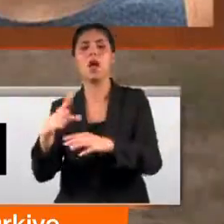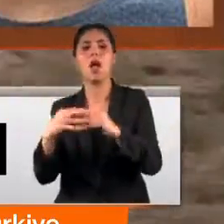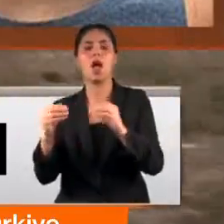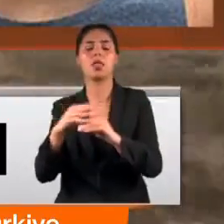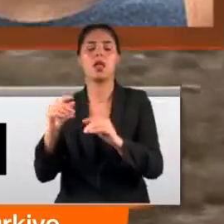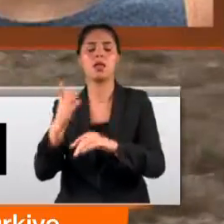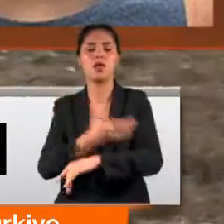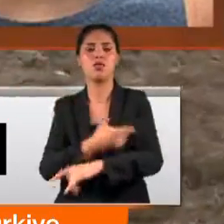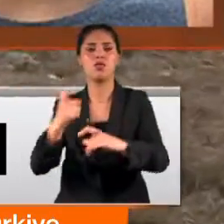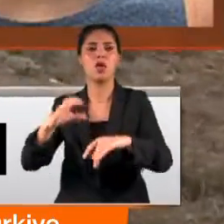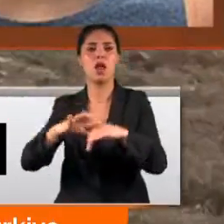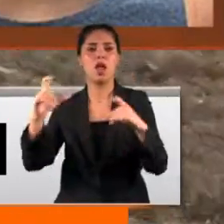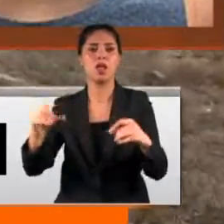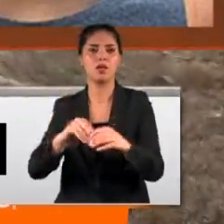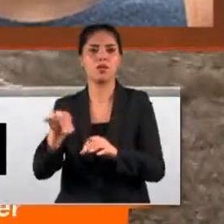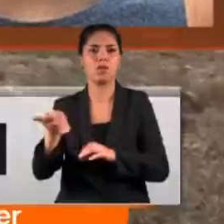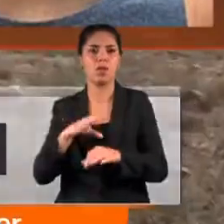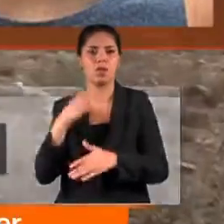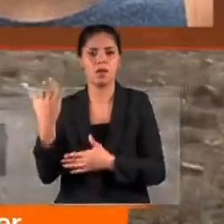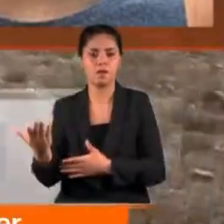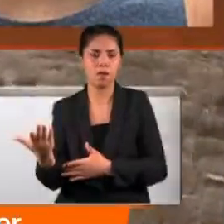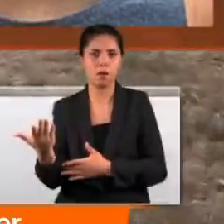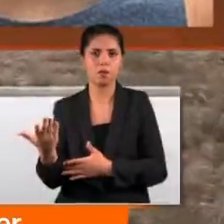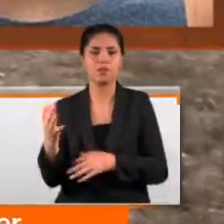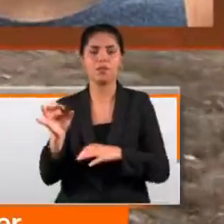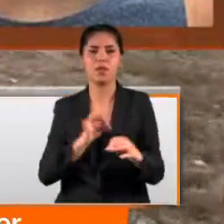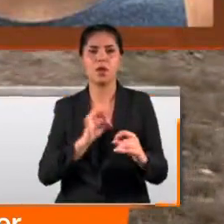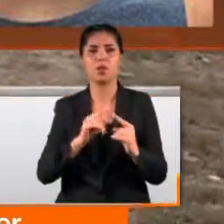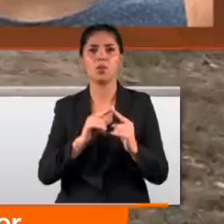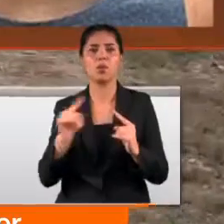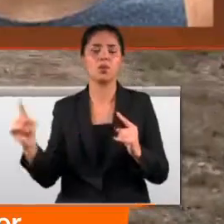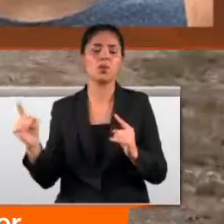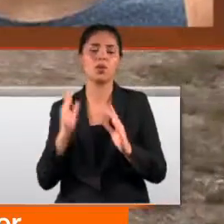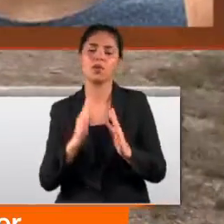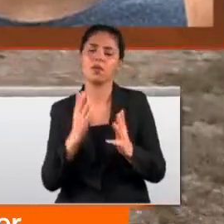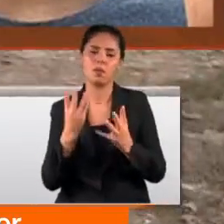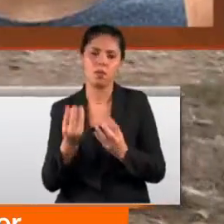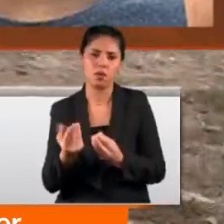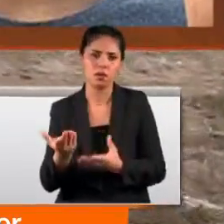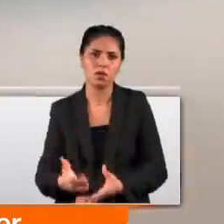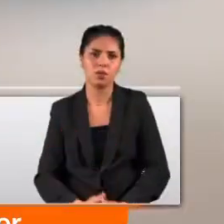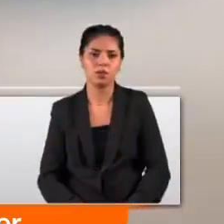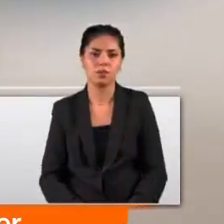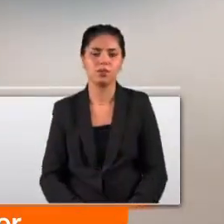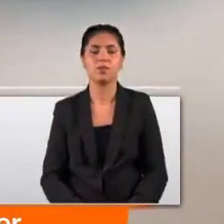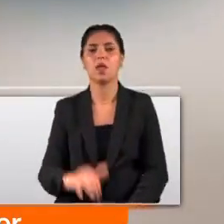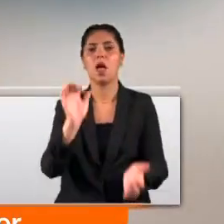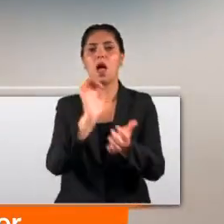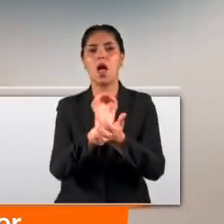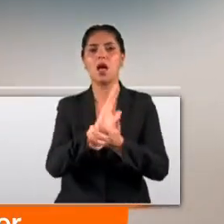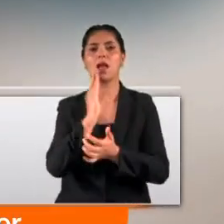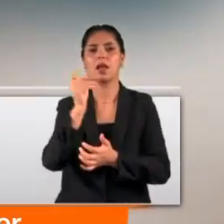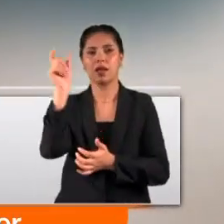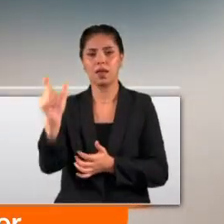Hastanesi'nde tedavi altına alındı ve görünen o ki tedavisi de uzun bir süre daha devam edecek. Ailesi genci